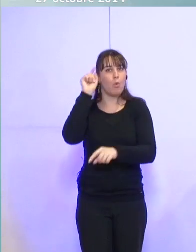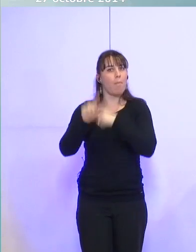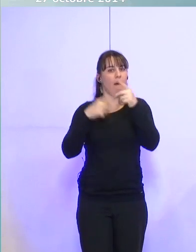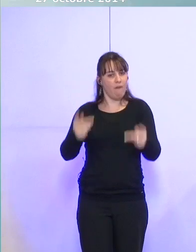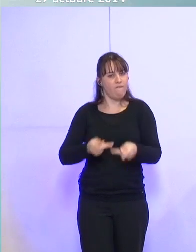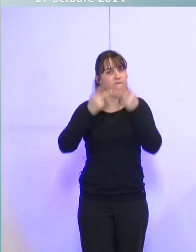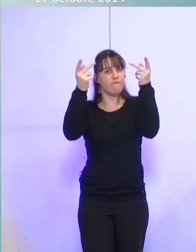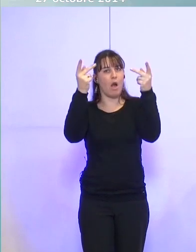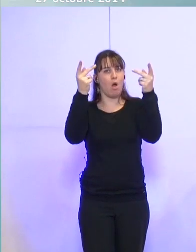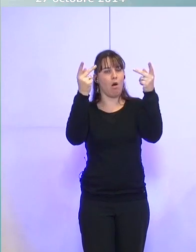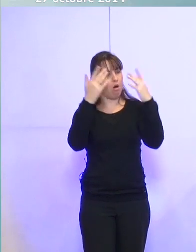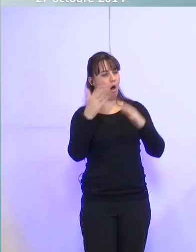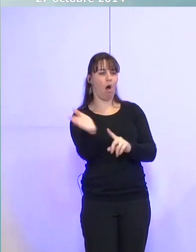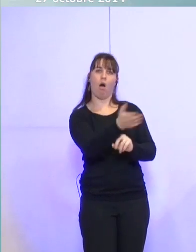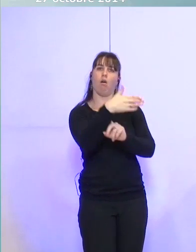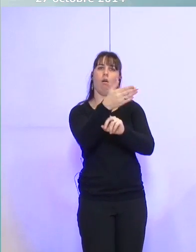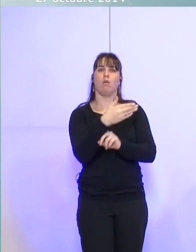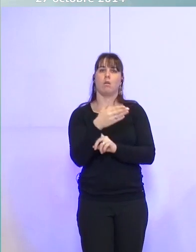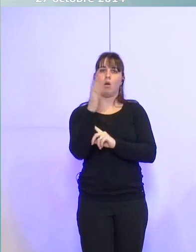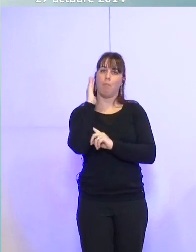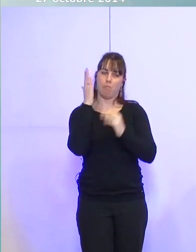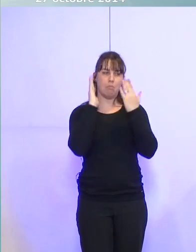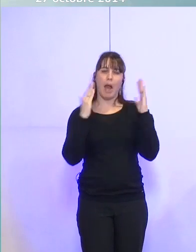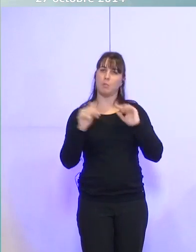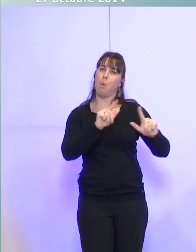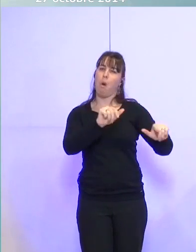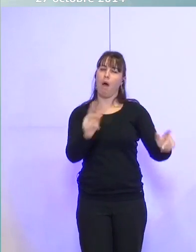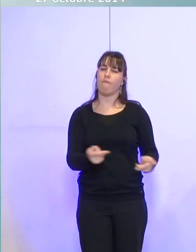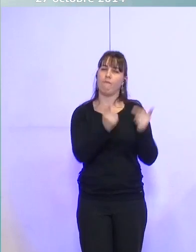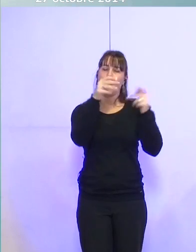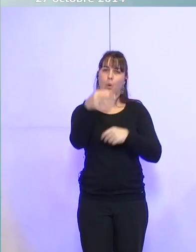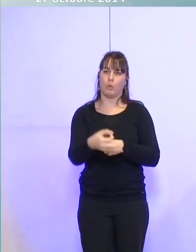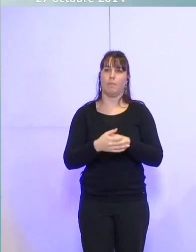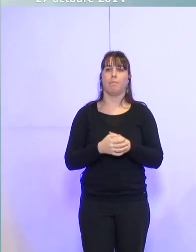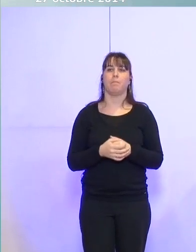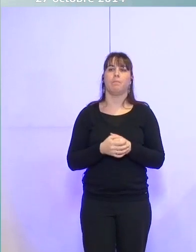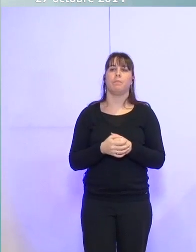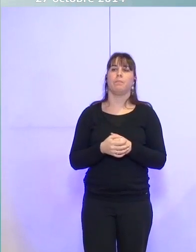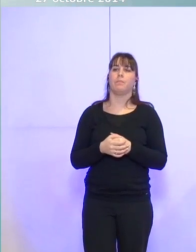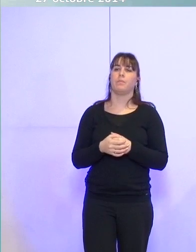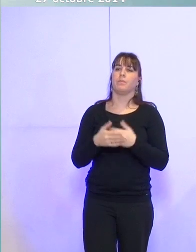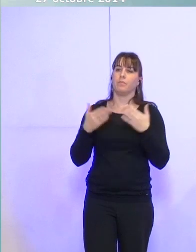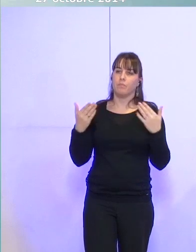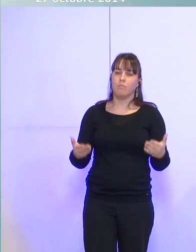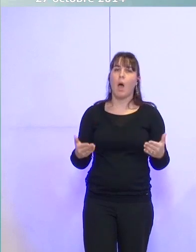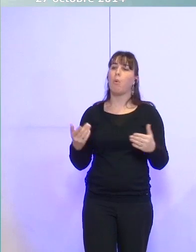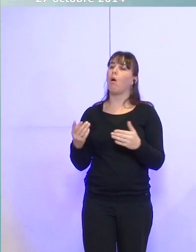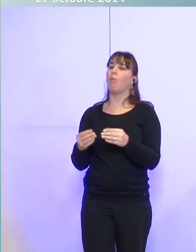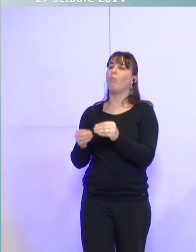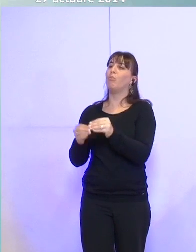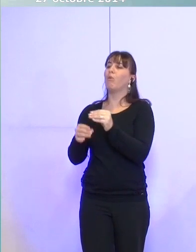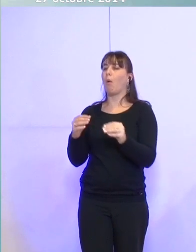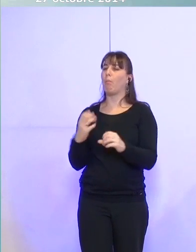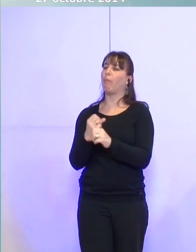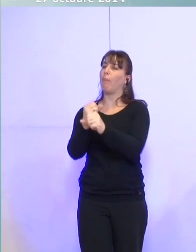qu'est Alpexpo aujourd'hui fortement. Les travaux qui ont été engagés, qui sont évoqués un peu rapidement, l'ont été en